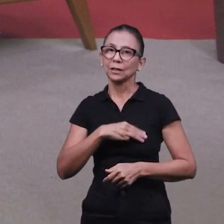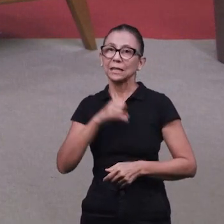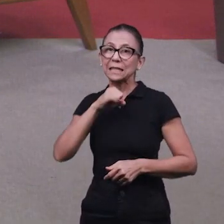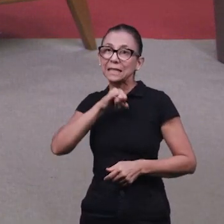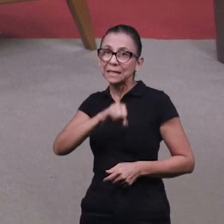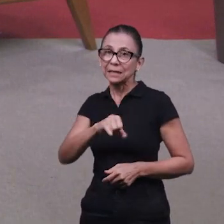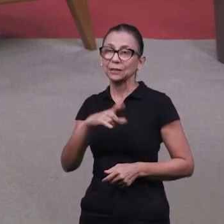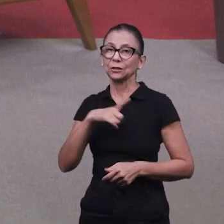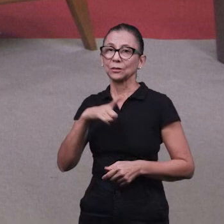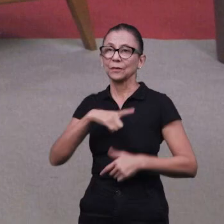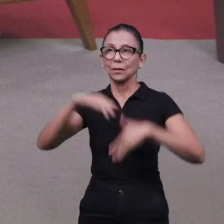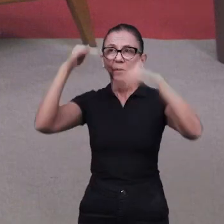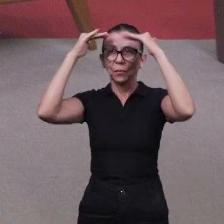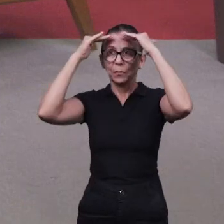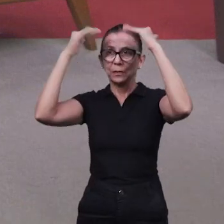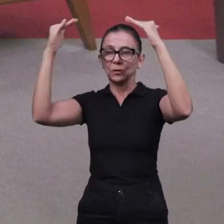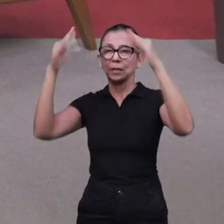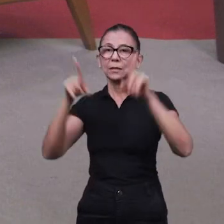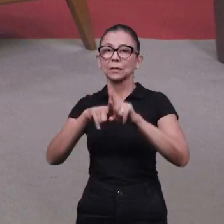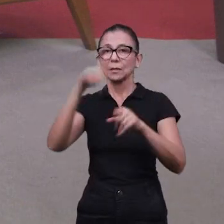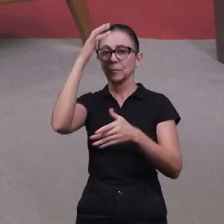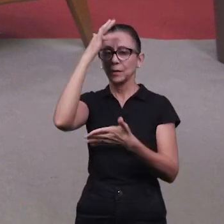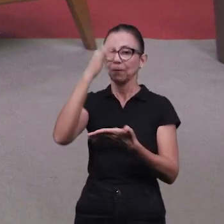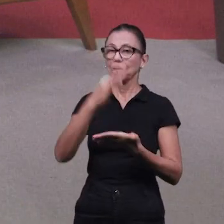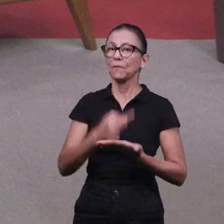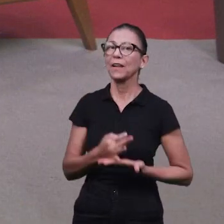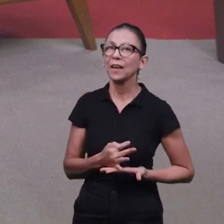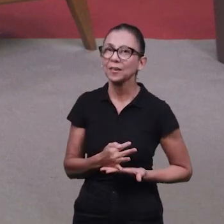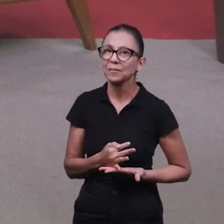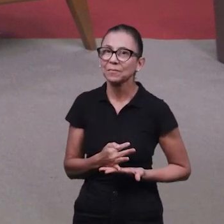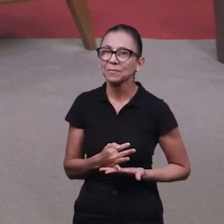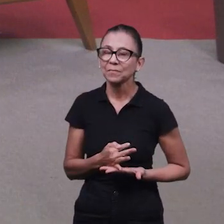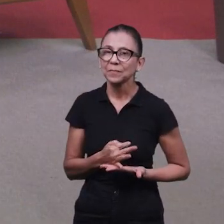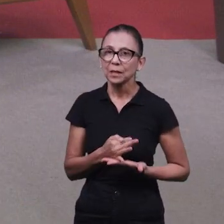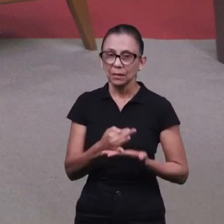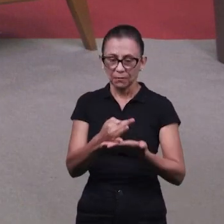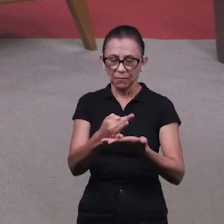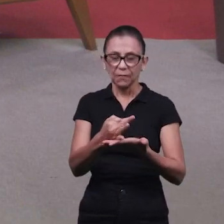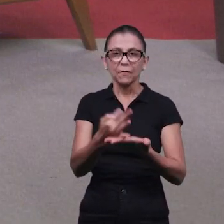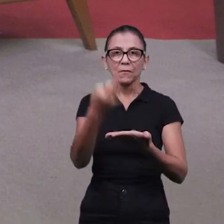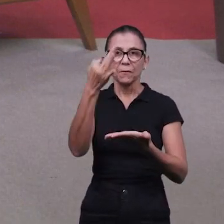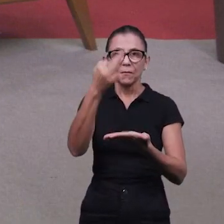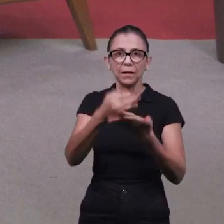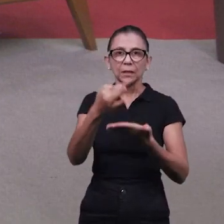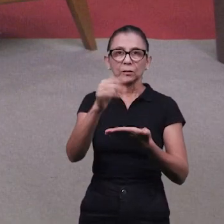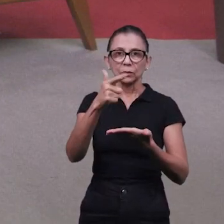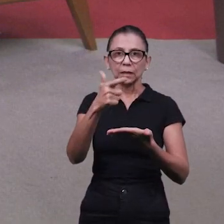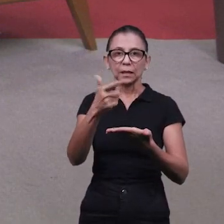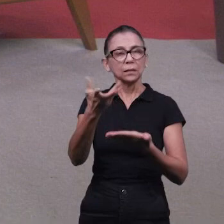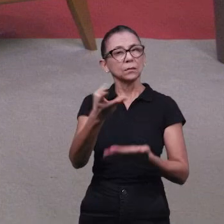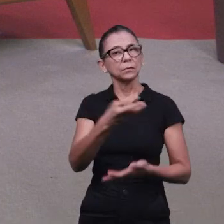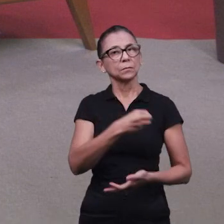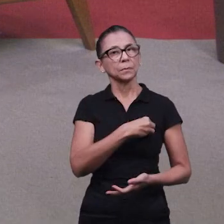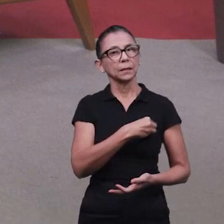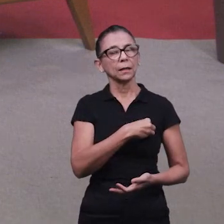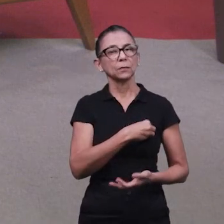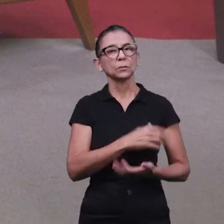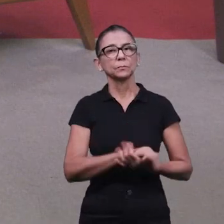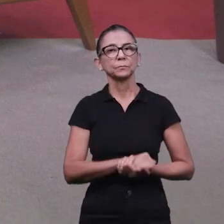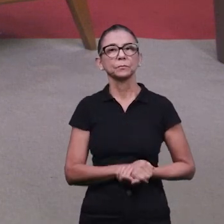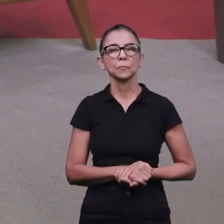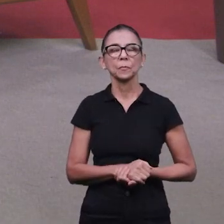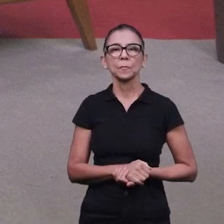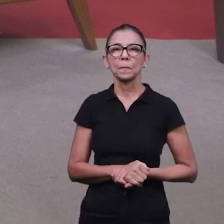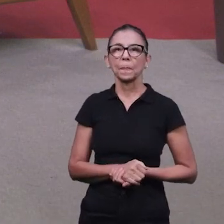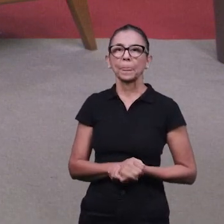la foi. Parce que ce qui n'est pas par la foi, c'est le péché. Et d'ailleurs,